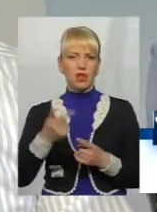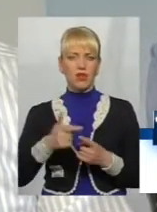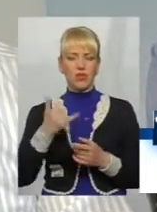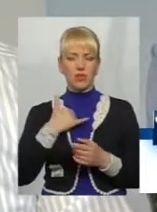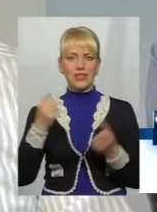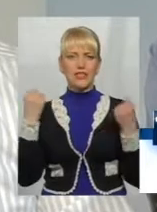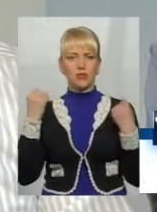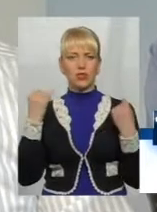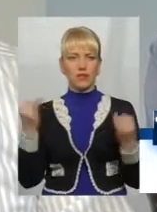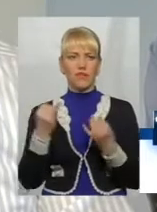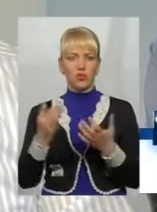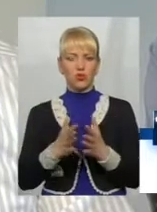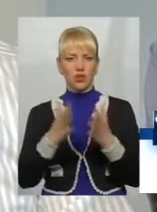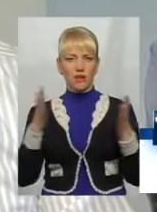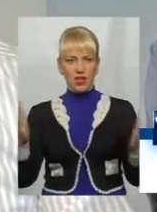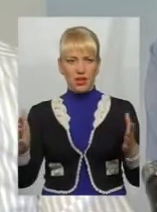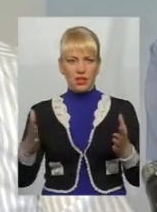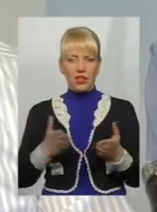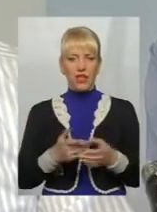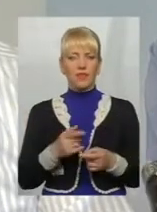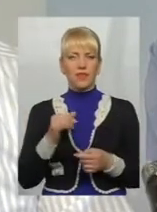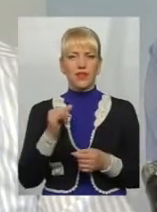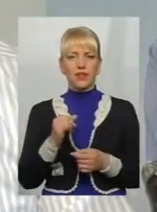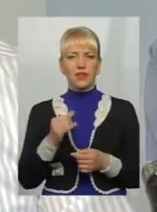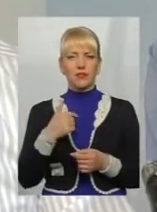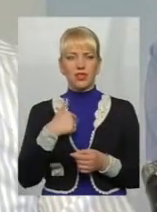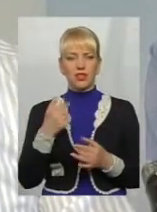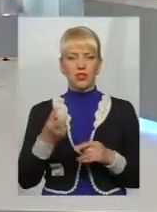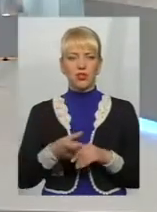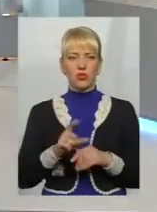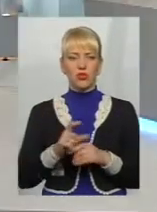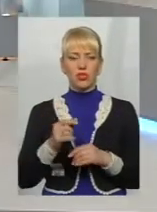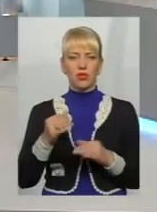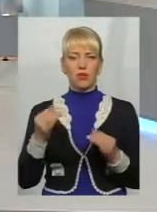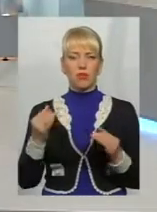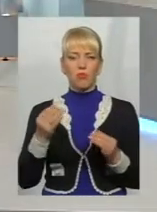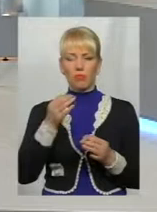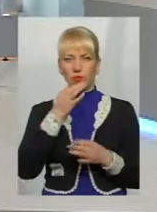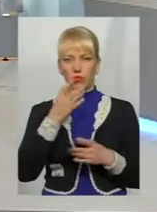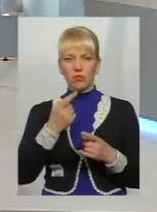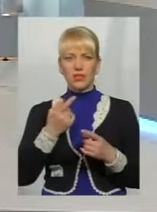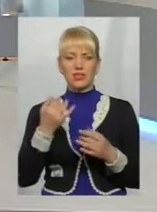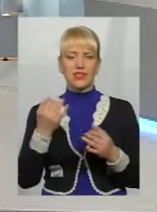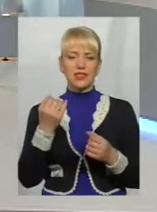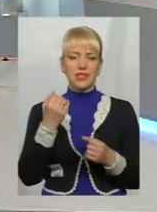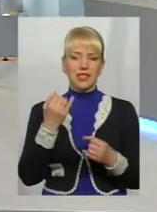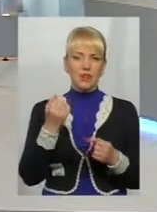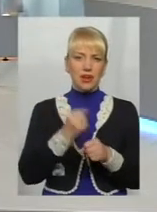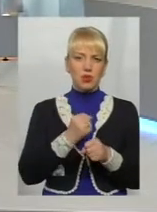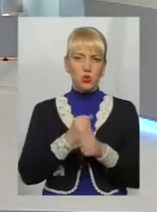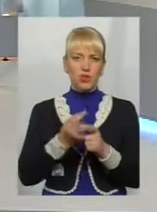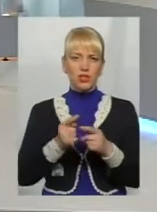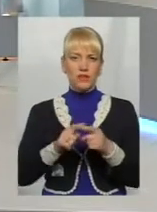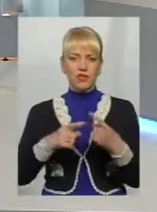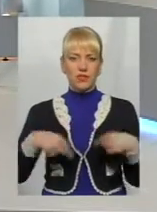спортивна історія велика, величезна. Мені дуже в цій сфері цікаво працювати. Працювати